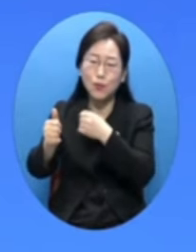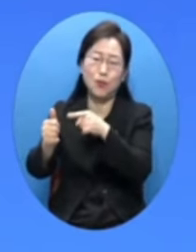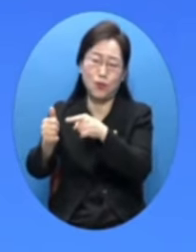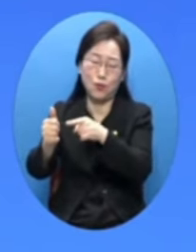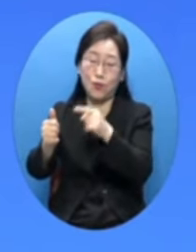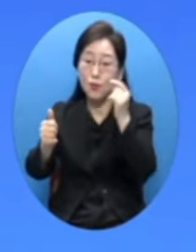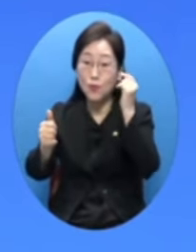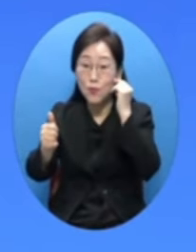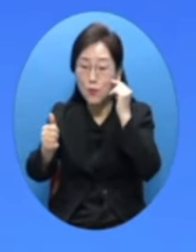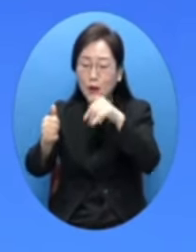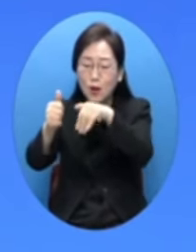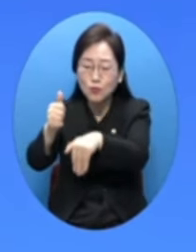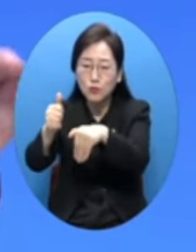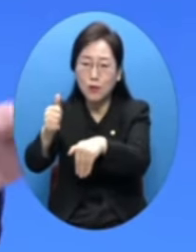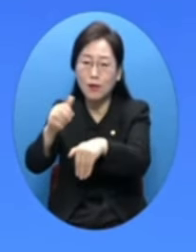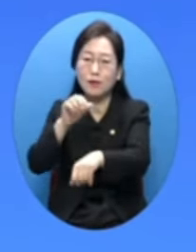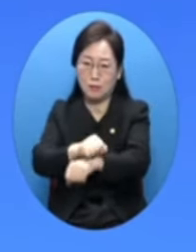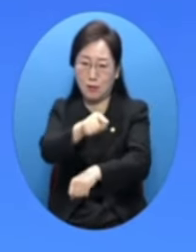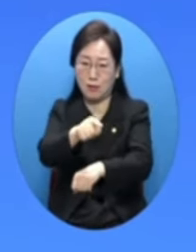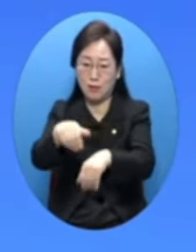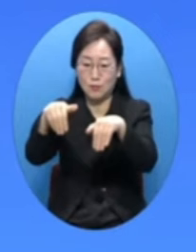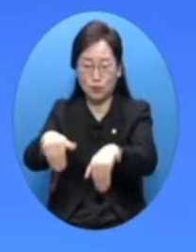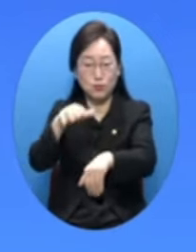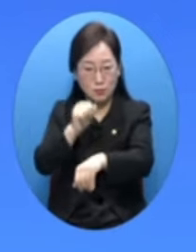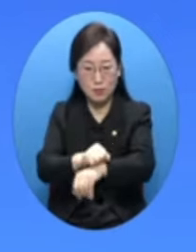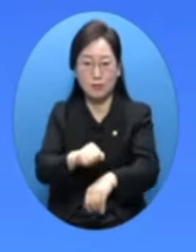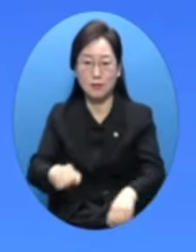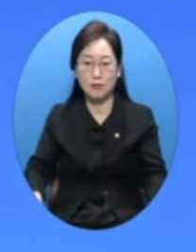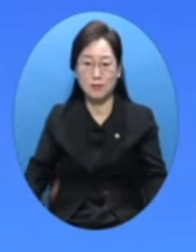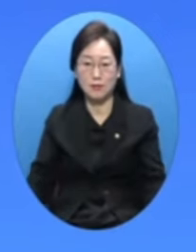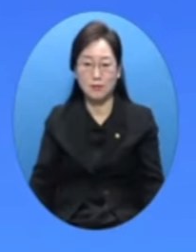그 부하들을 잘둔 것입니다. 종들을 잘 뒀어요.